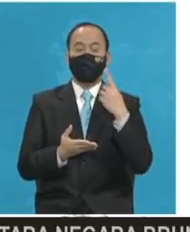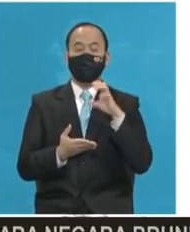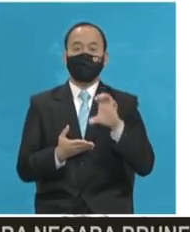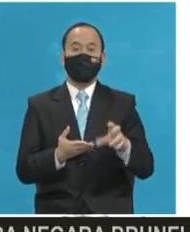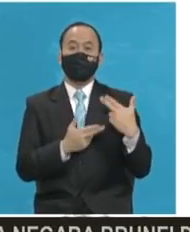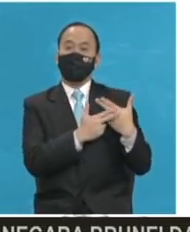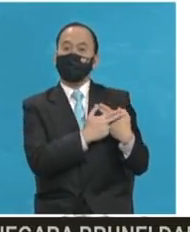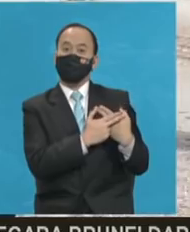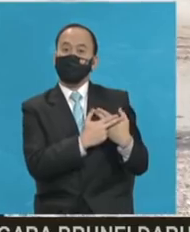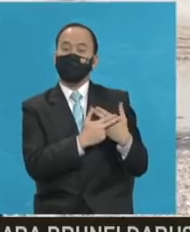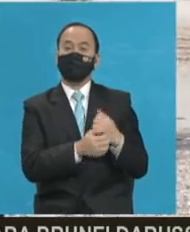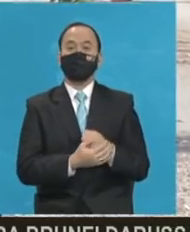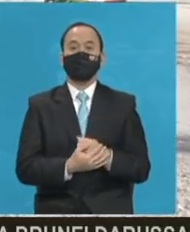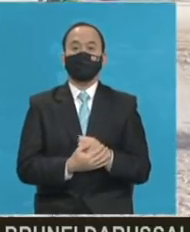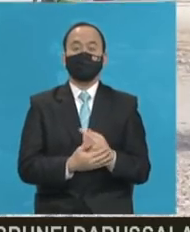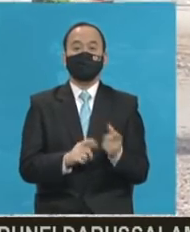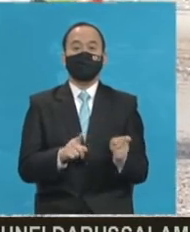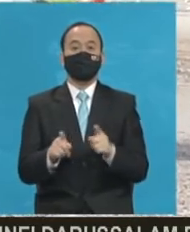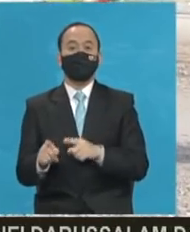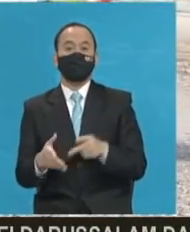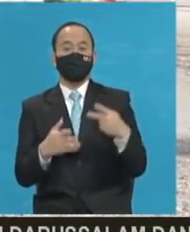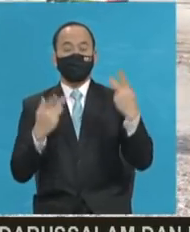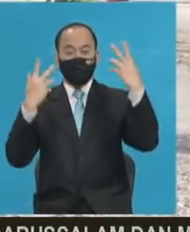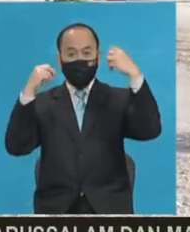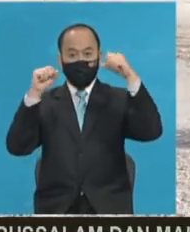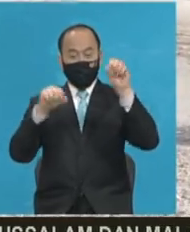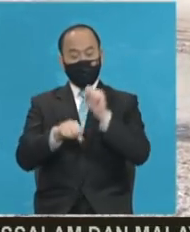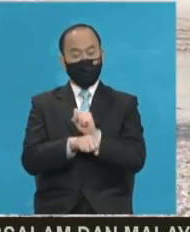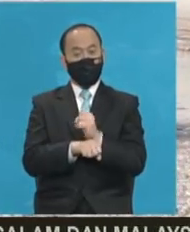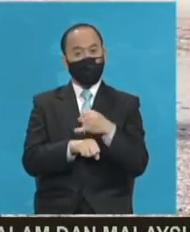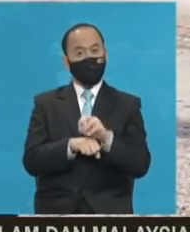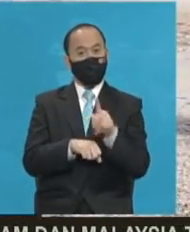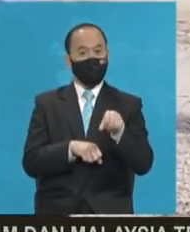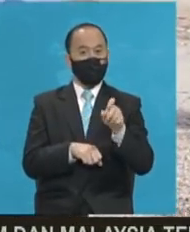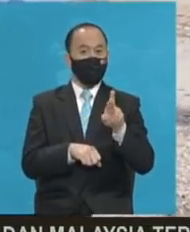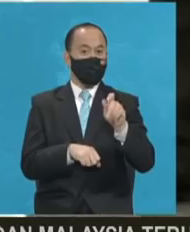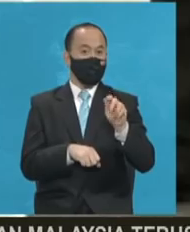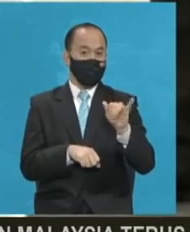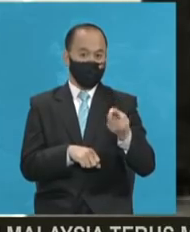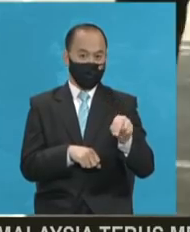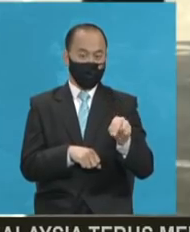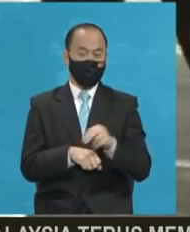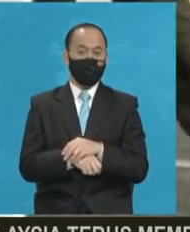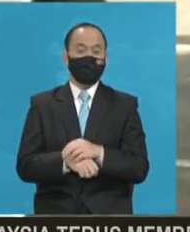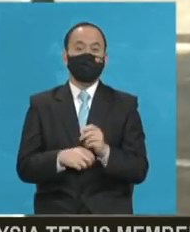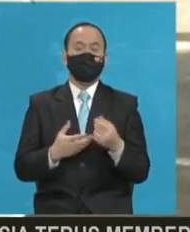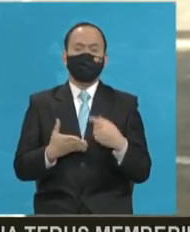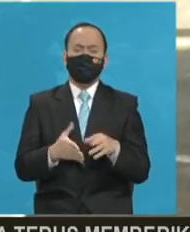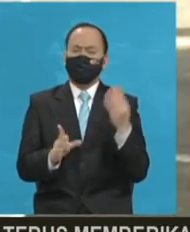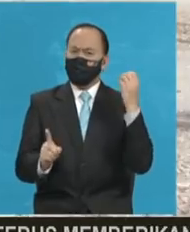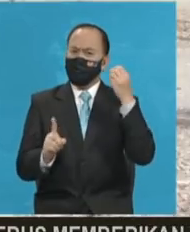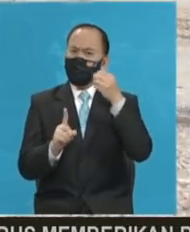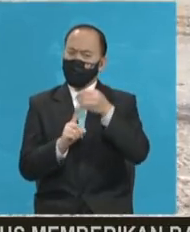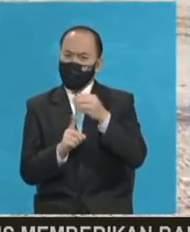Angkatan Bersenjata diraja Brunei selaku produsen jawatankuasa kerja keselamatan maritim dia antara lain bertujuan untuk memberikan